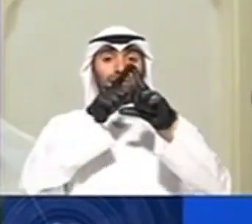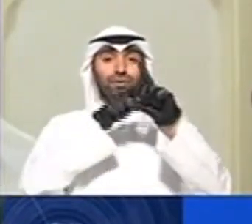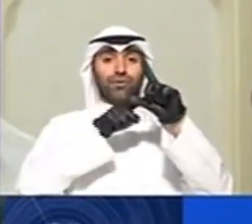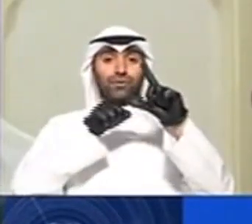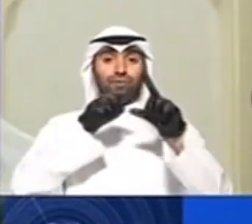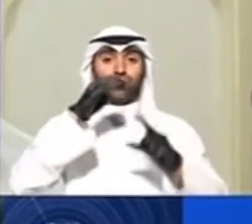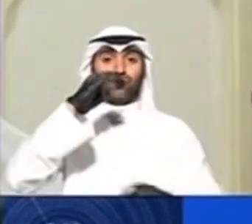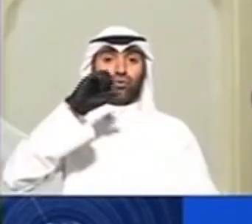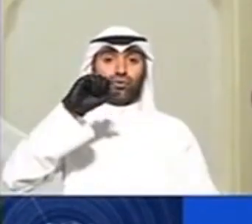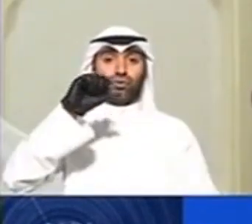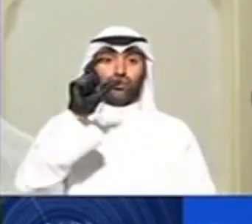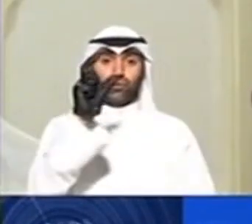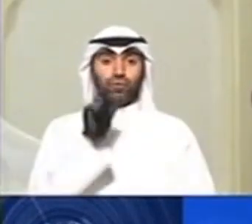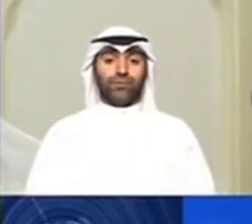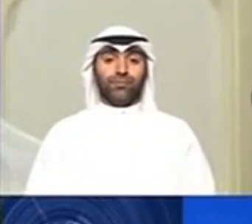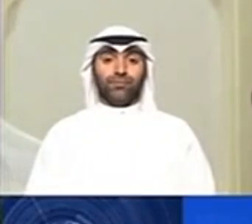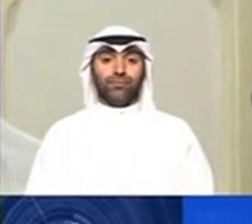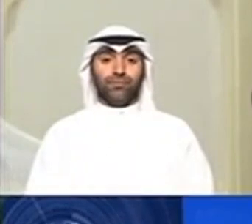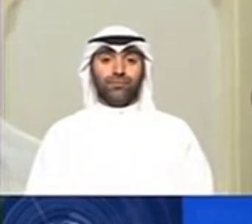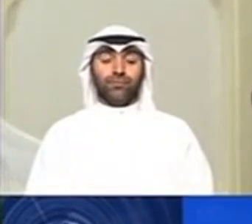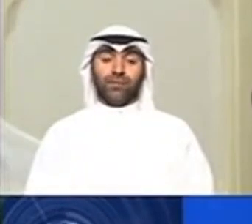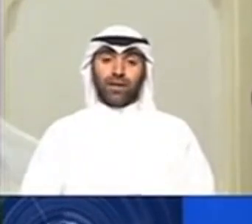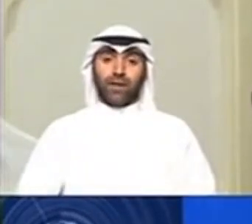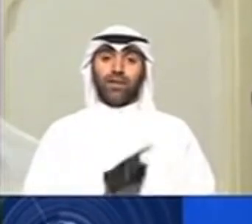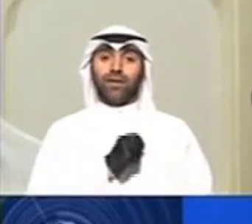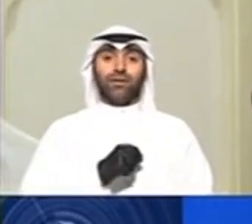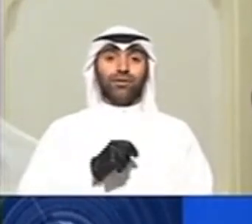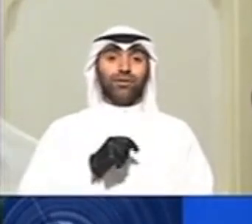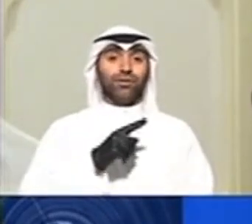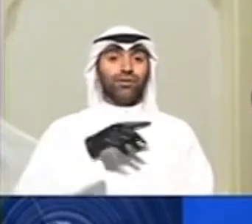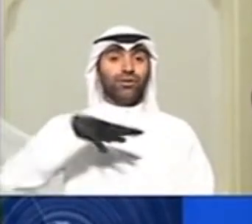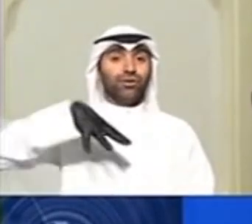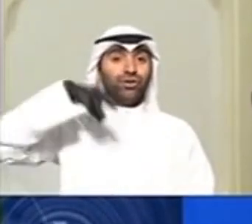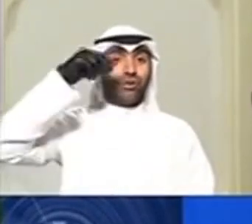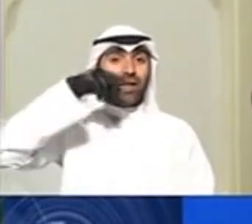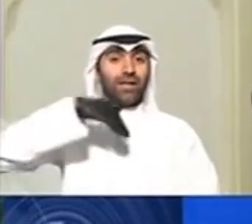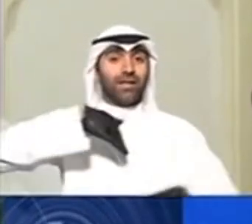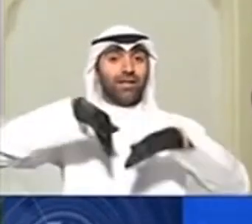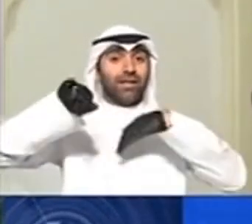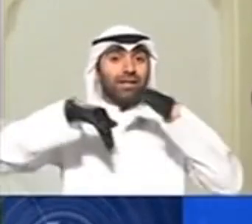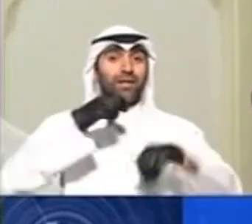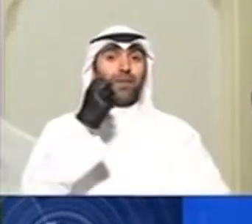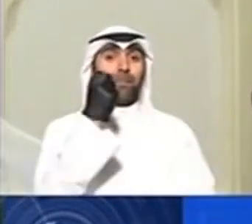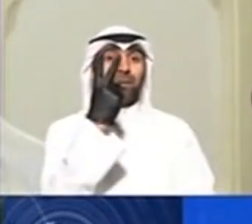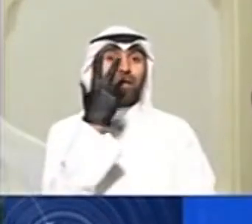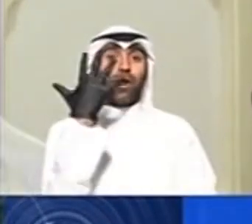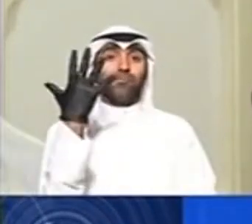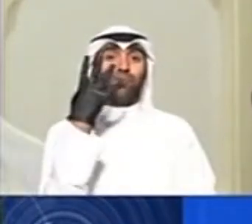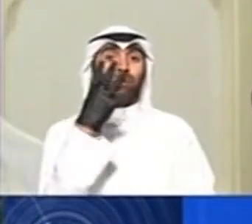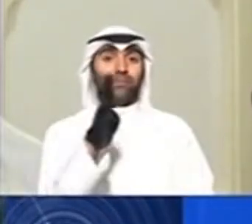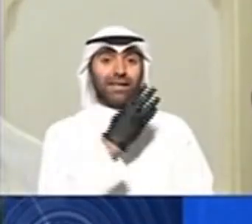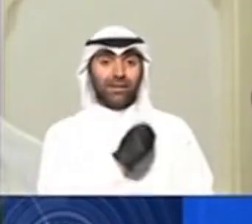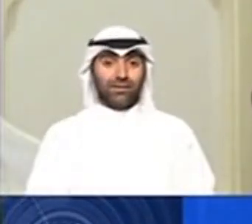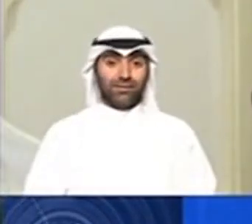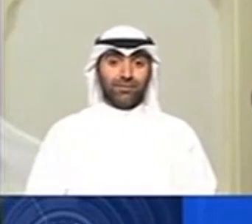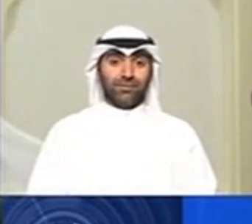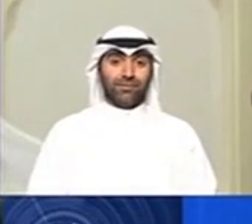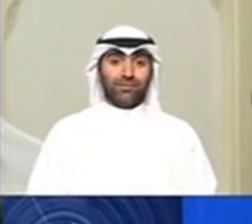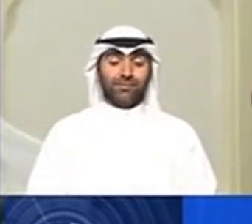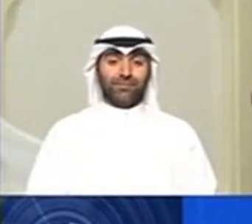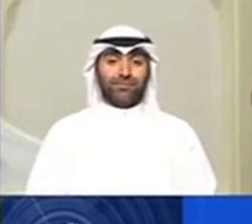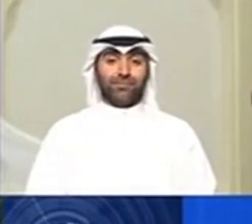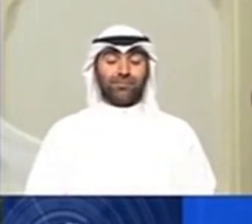يشكرون سموك وأيضا الشعب الكويتي على ما يتلقونه من خدمات